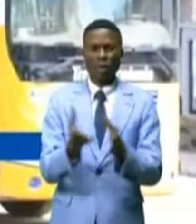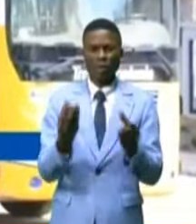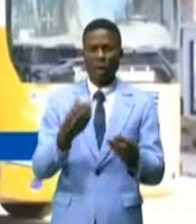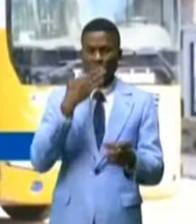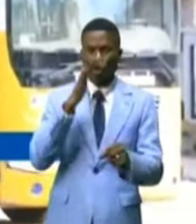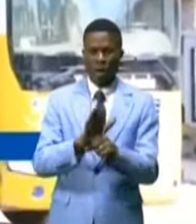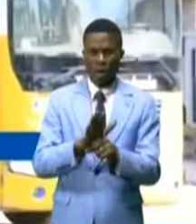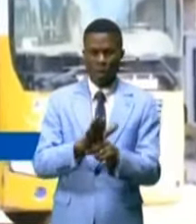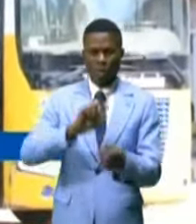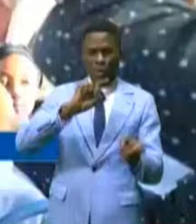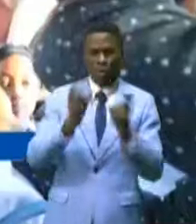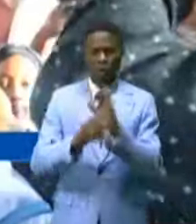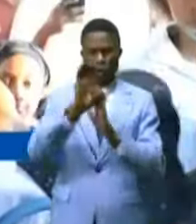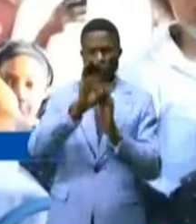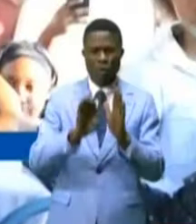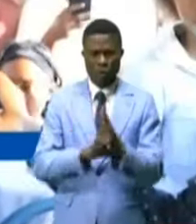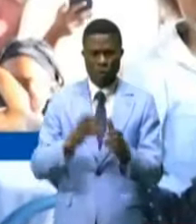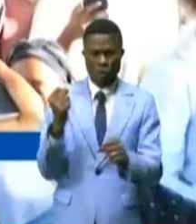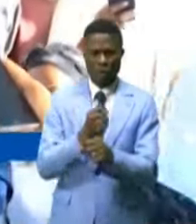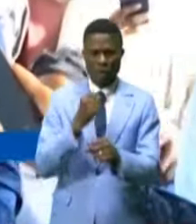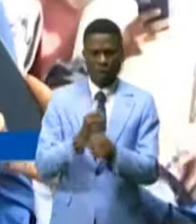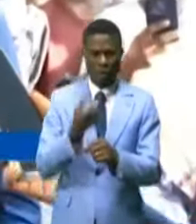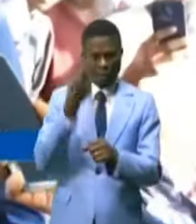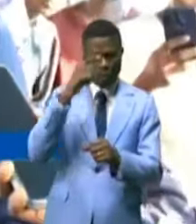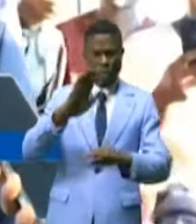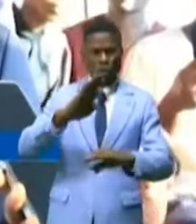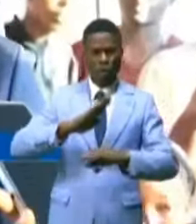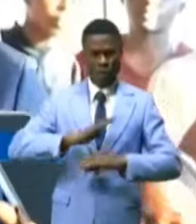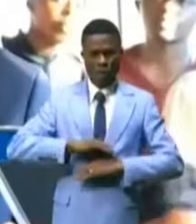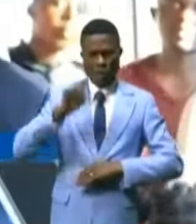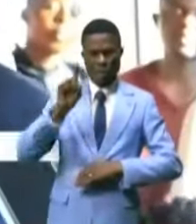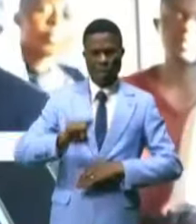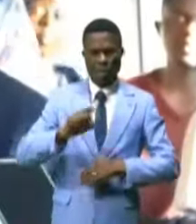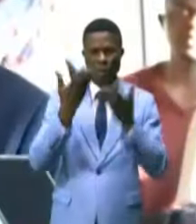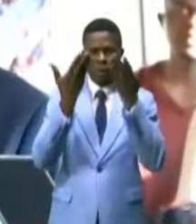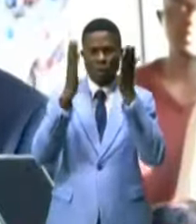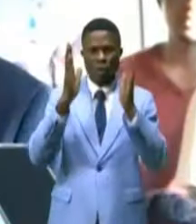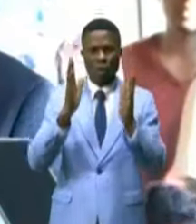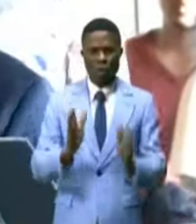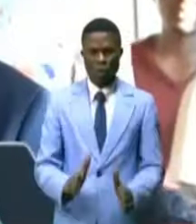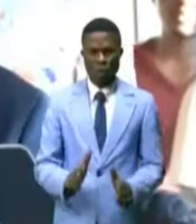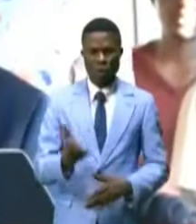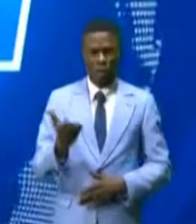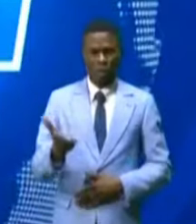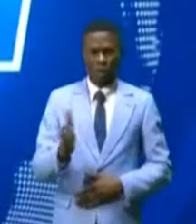de l'amélioration des services pour répondre efficacement aux attentes des abonnés.